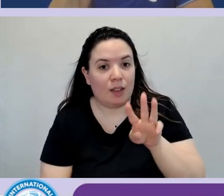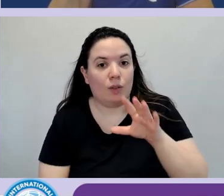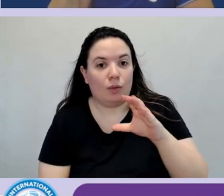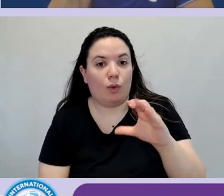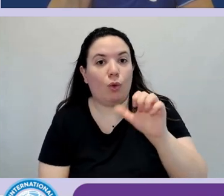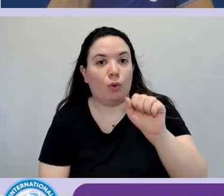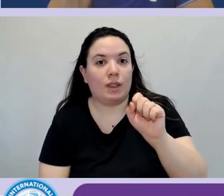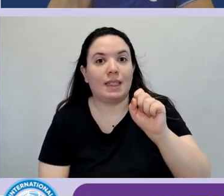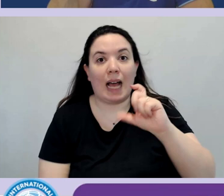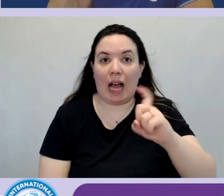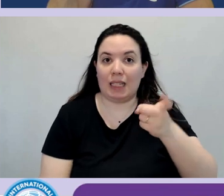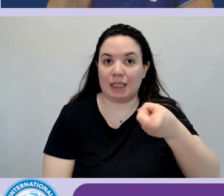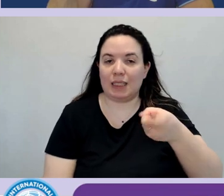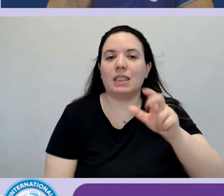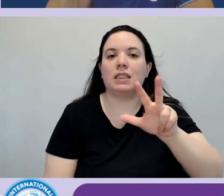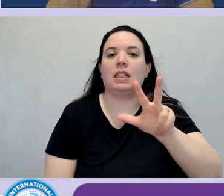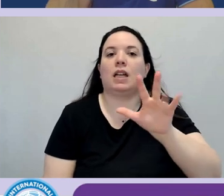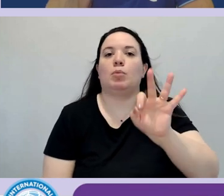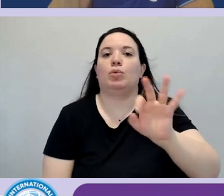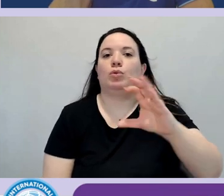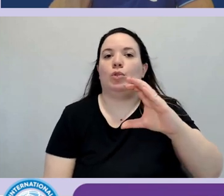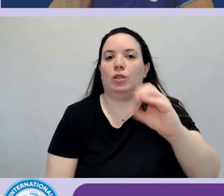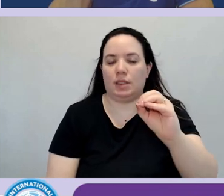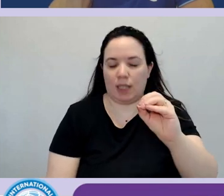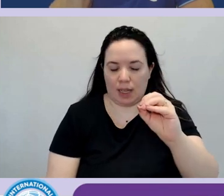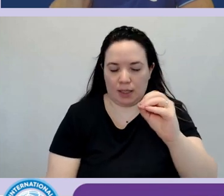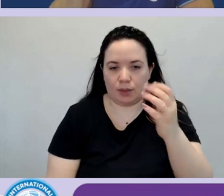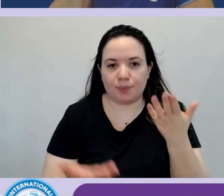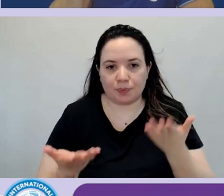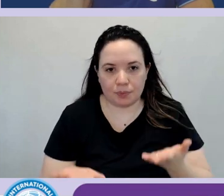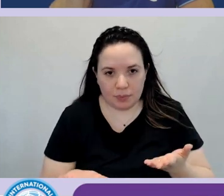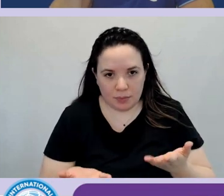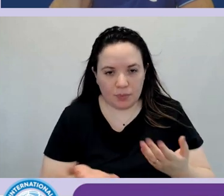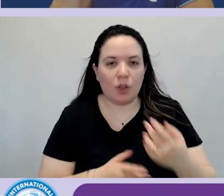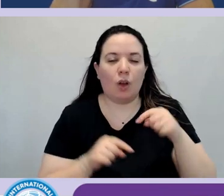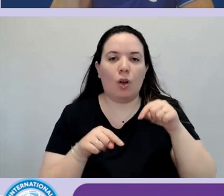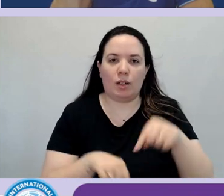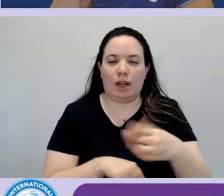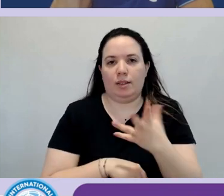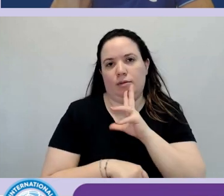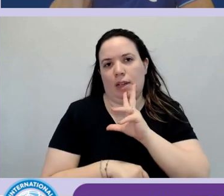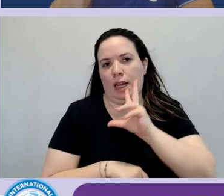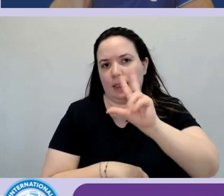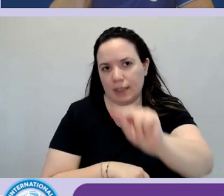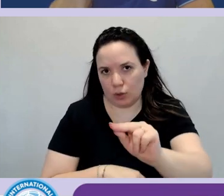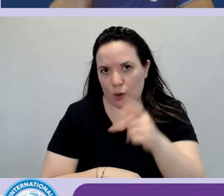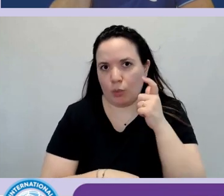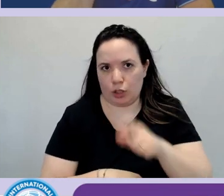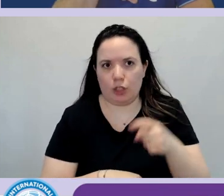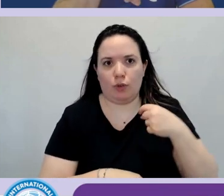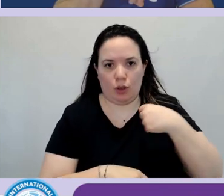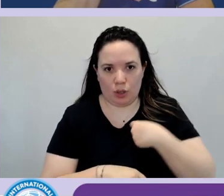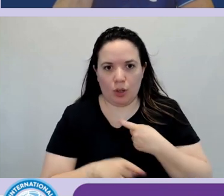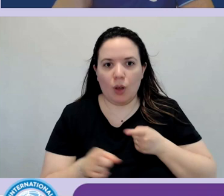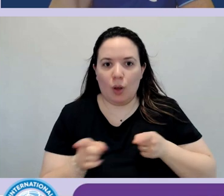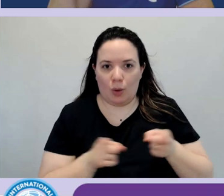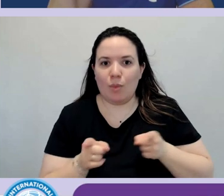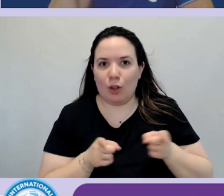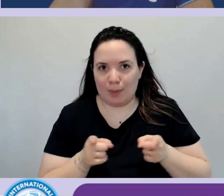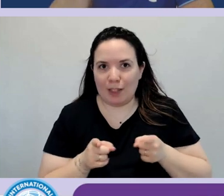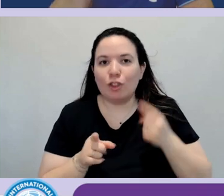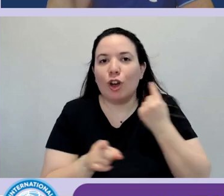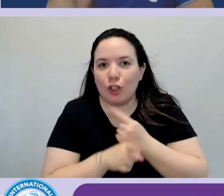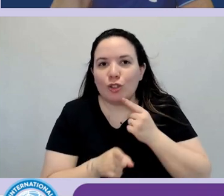le Vag tre pun z0 ora ve lo dico da persona che ci sta lavorando in teoria in questo momento dovevo essere nel